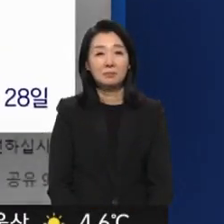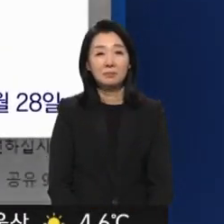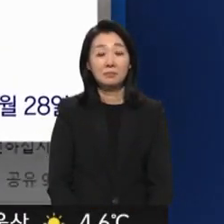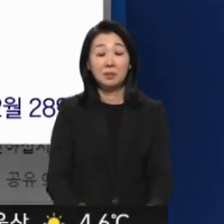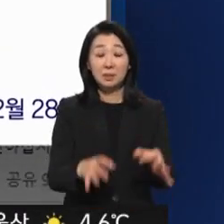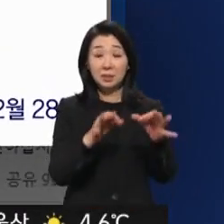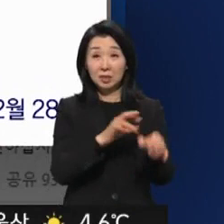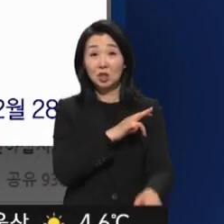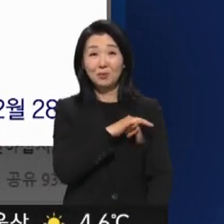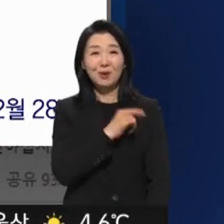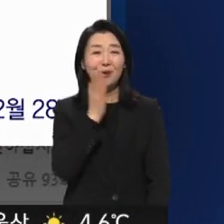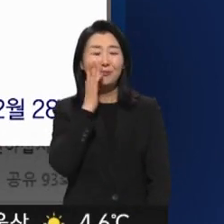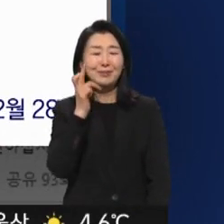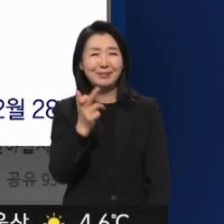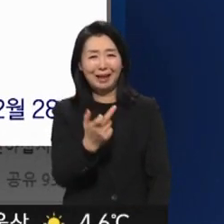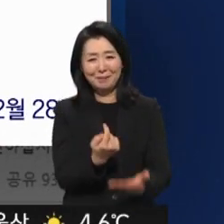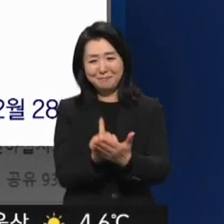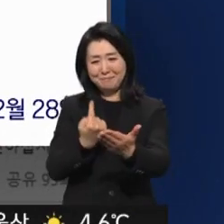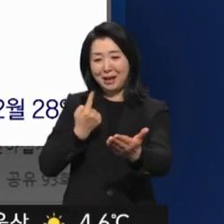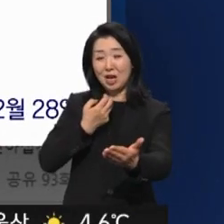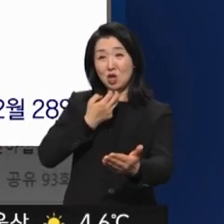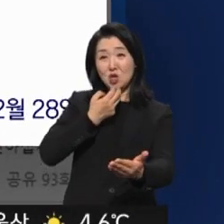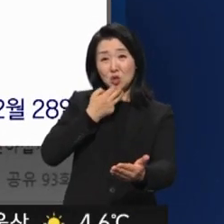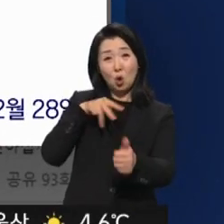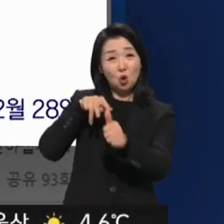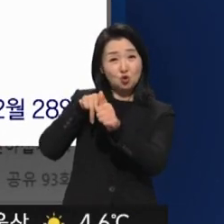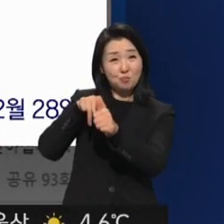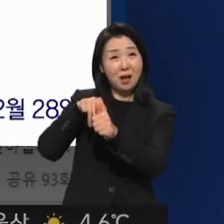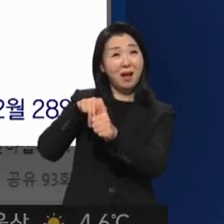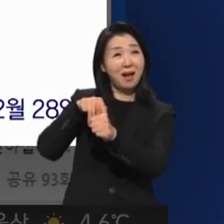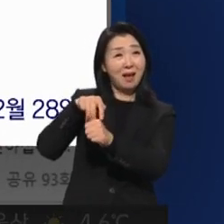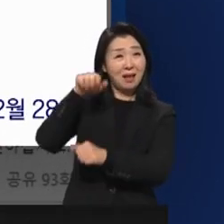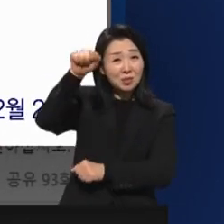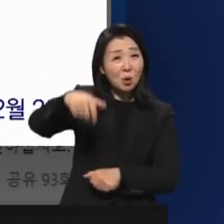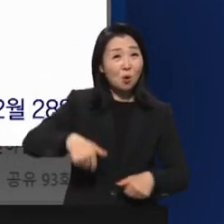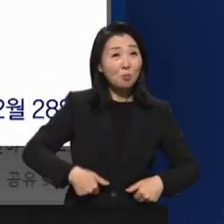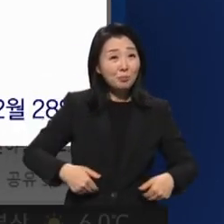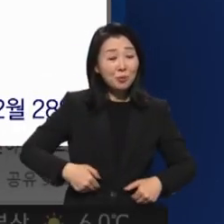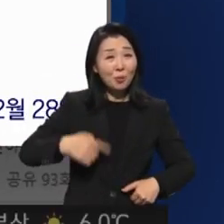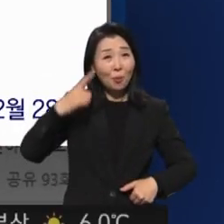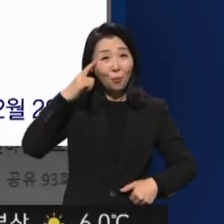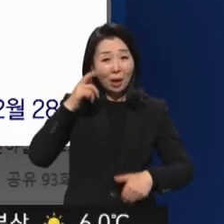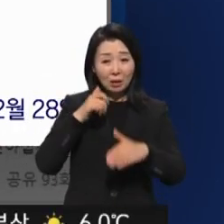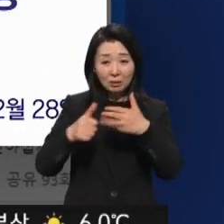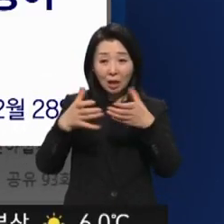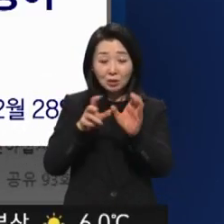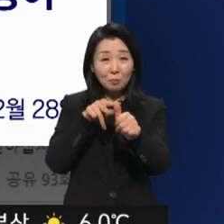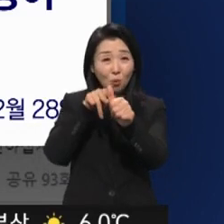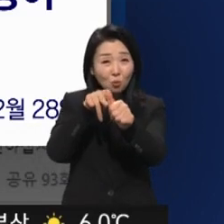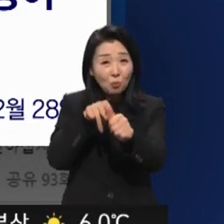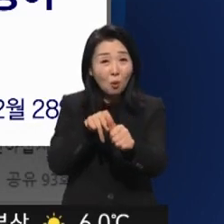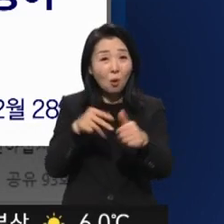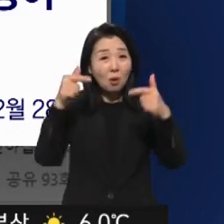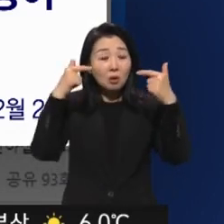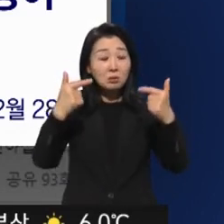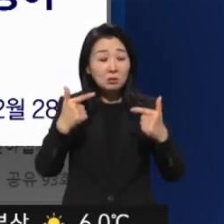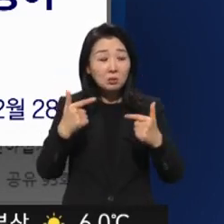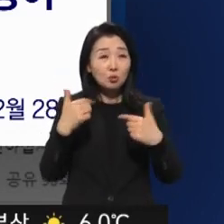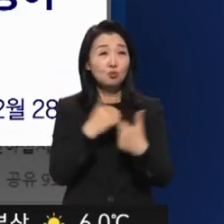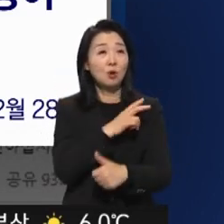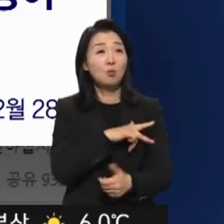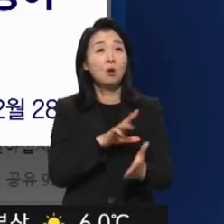김기현 의원은 울산을 떠나 서울 출마를 선언하십시오. 적어도 당대표 후보라면 언제라도